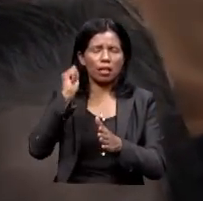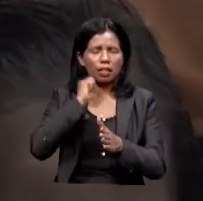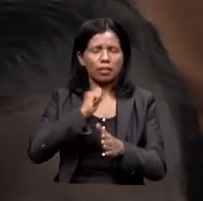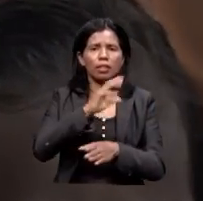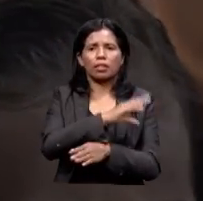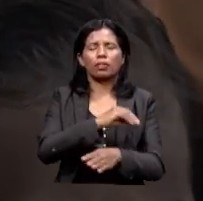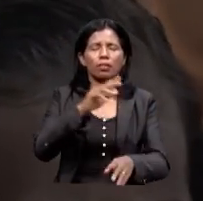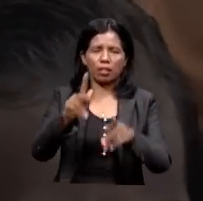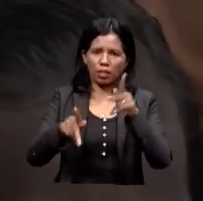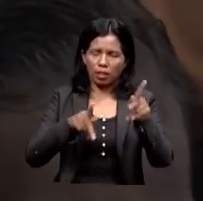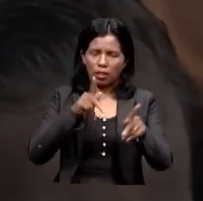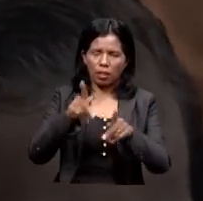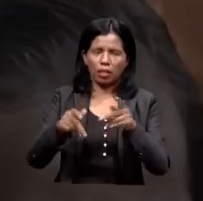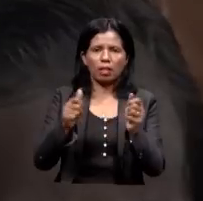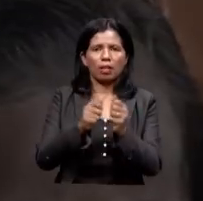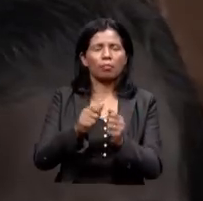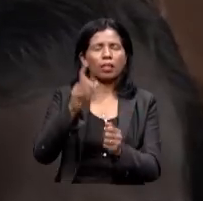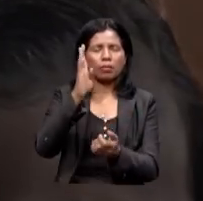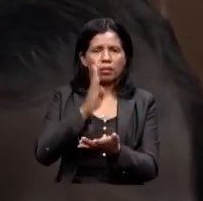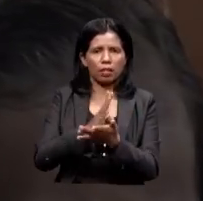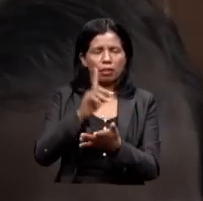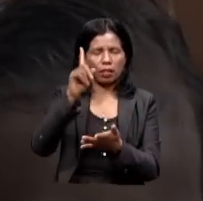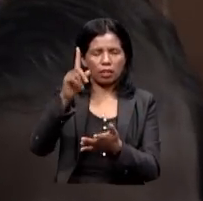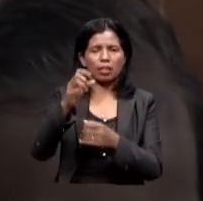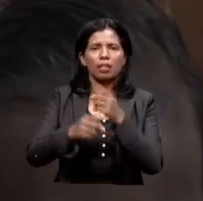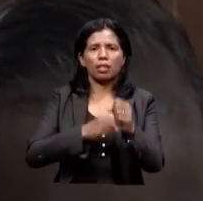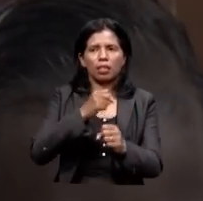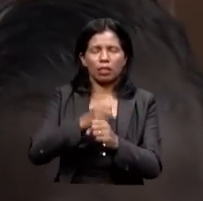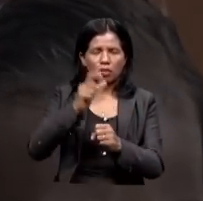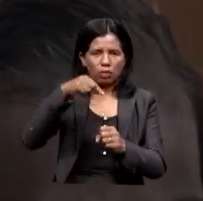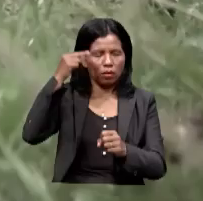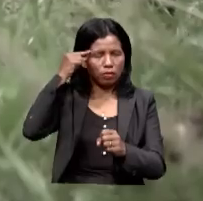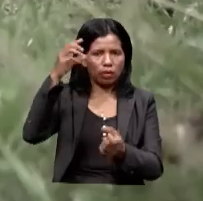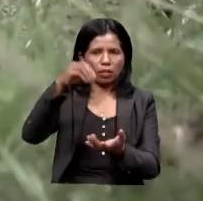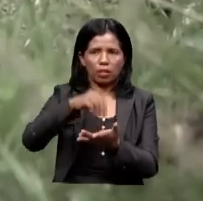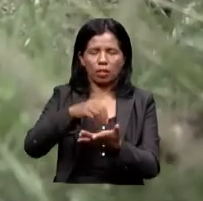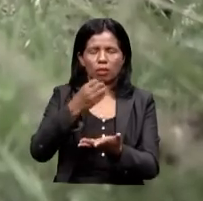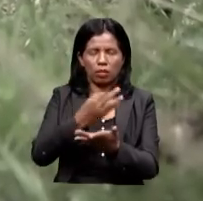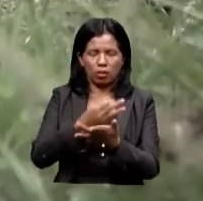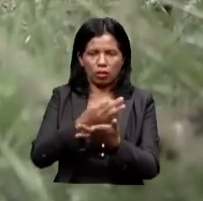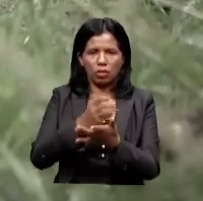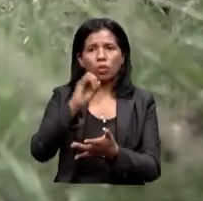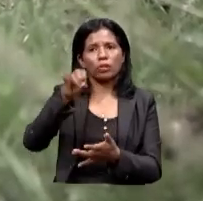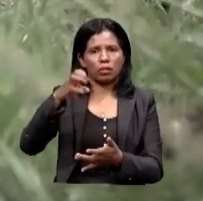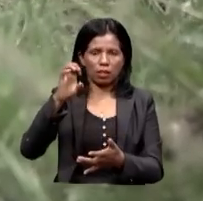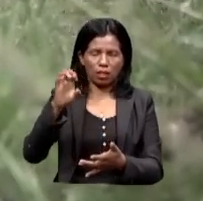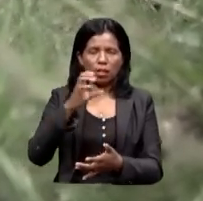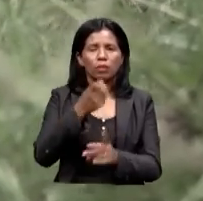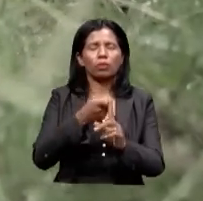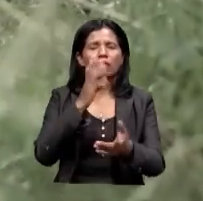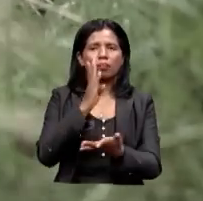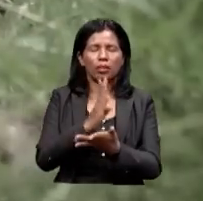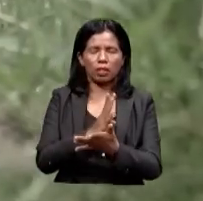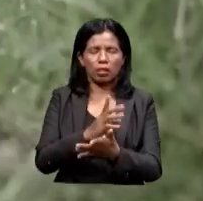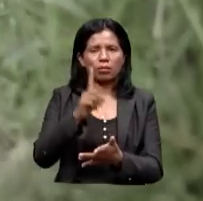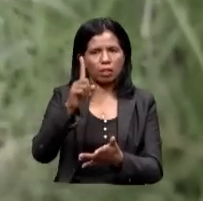honia populasaun tokong ida resindeit kada tinang guvernu aloka orsamento zeral estadu husi bilhão ida